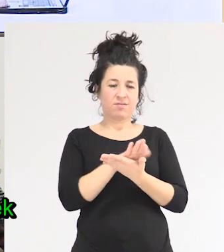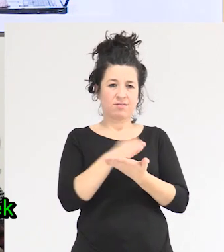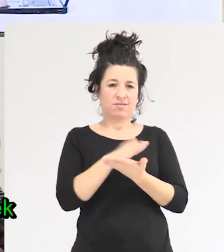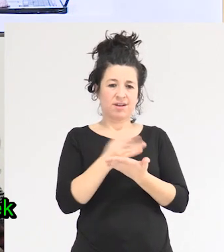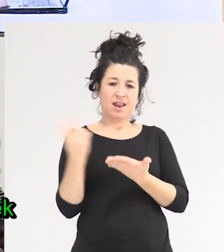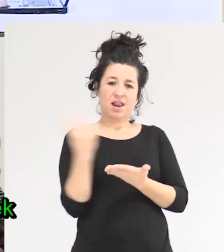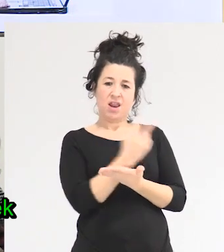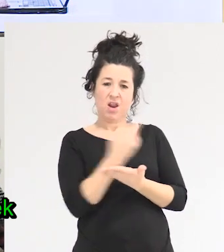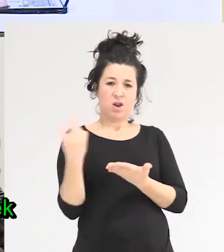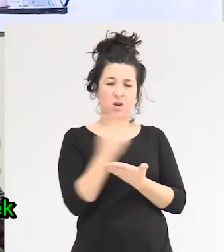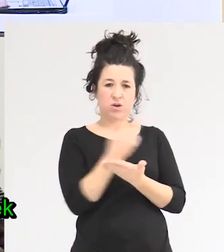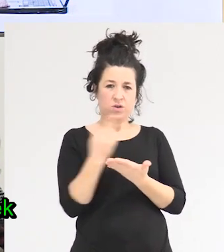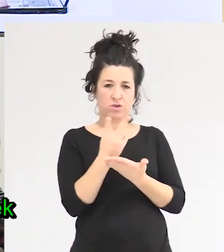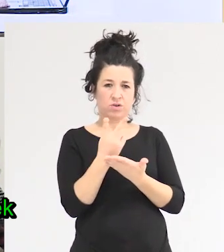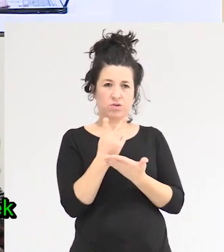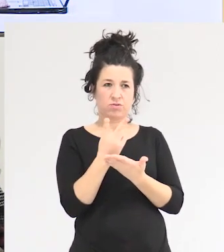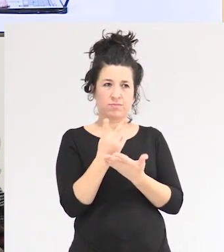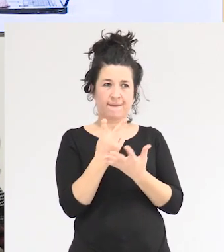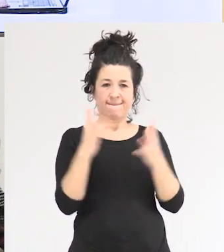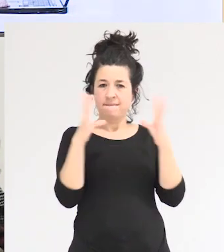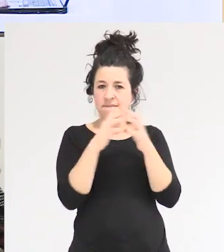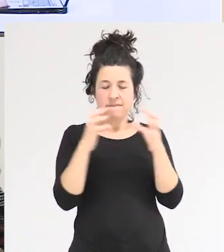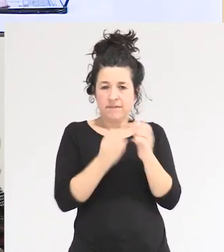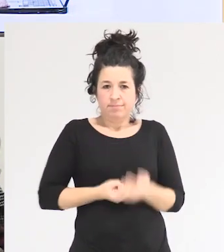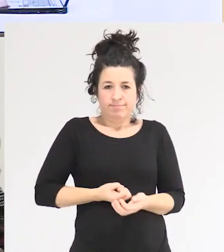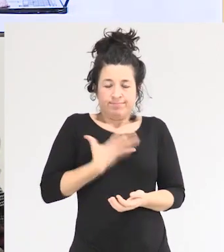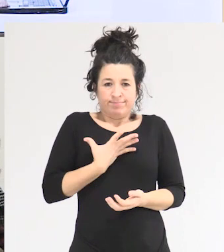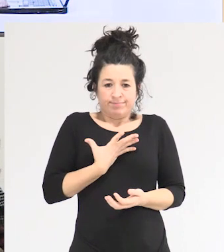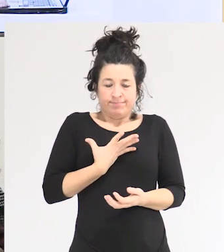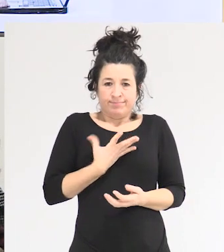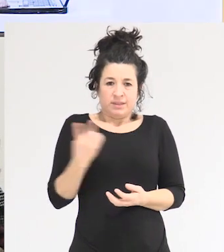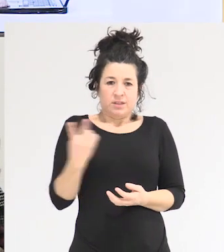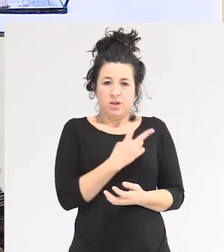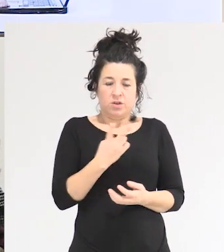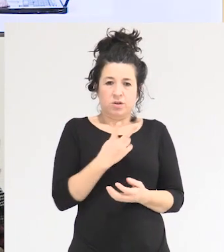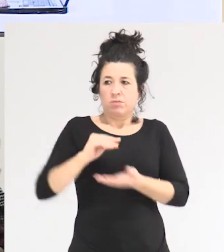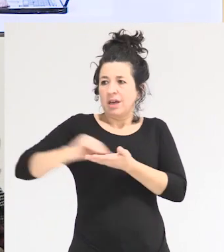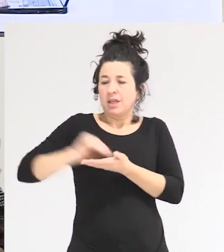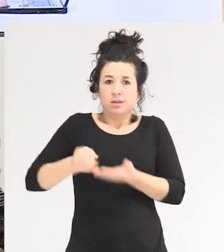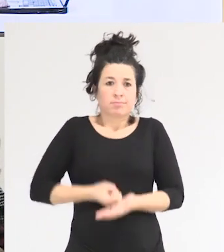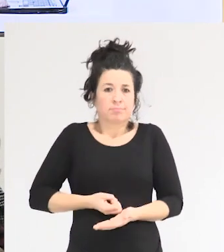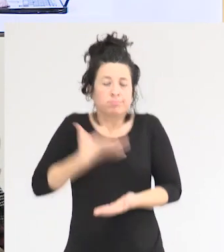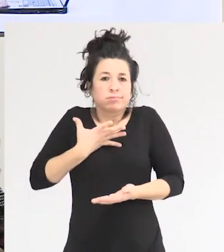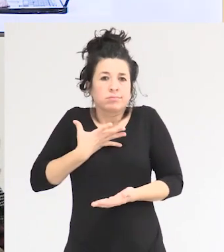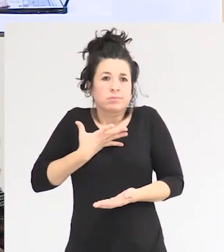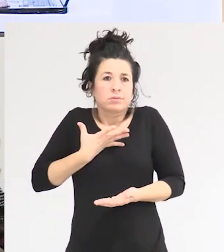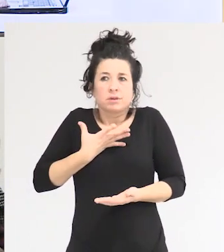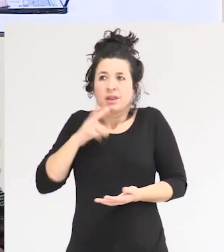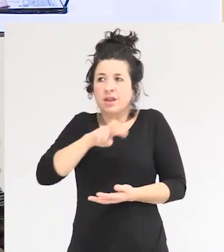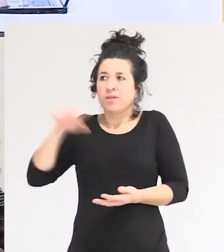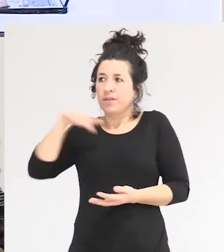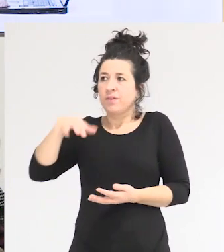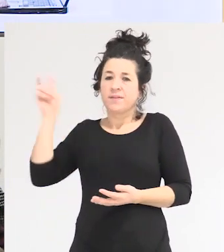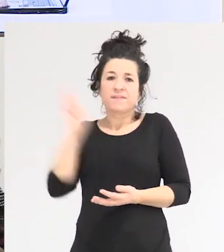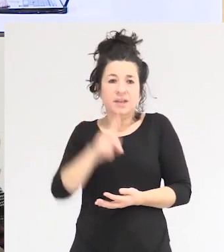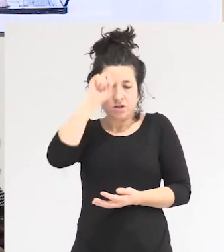bi gauzak, bi grina hauek, bi bulkada hauek batzen dituena, ez? Alegia, idazteko bulkada ez dakigun ondik datorkigun, zergatik idazten dugun ez dakigu, nahi dugu